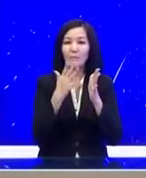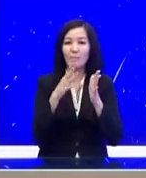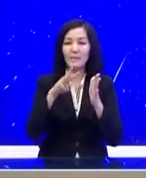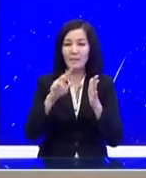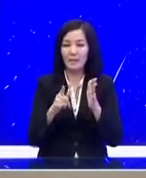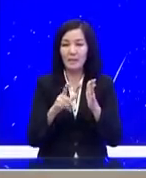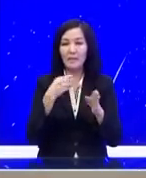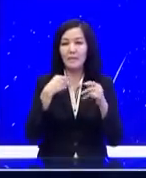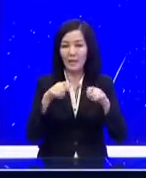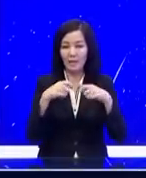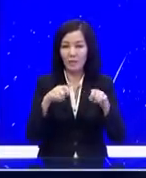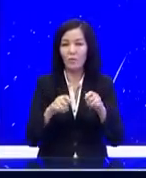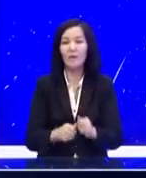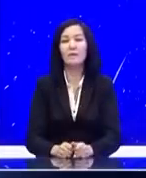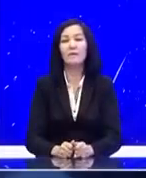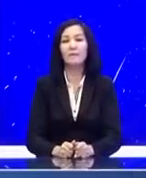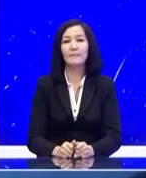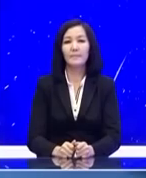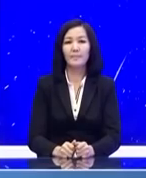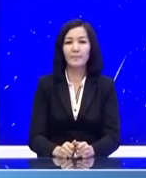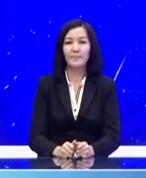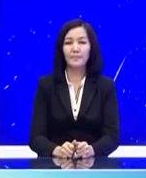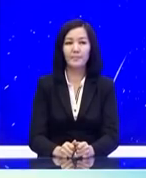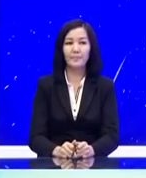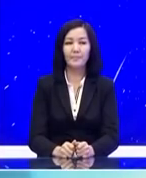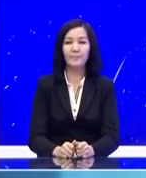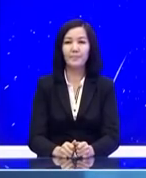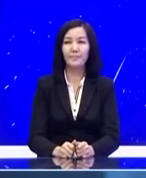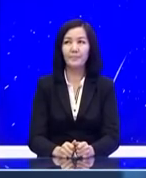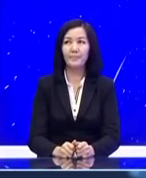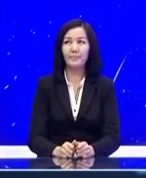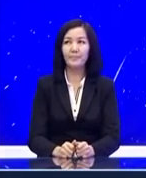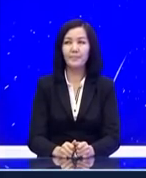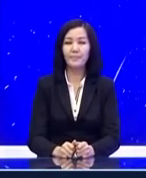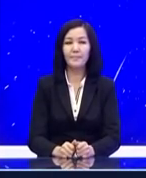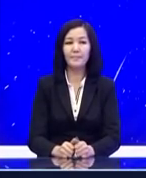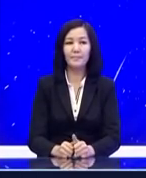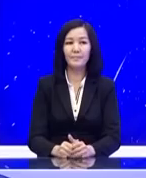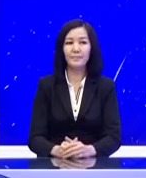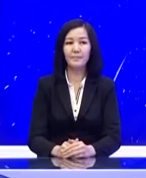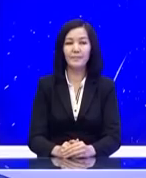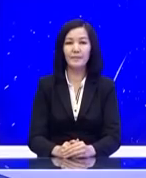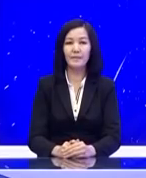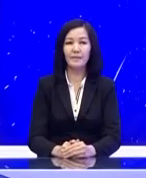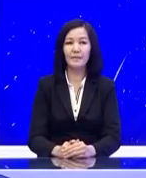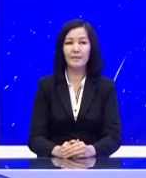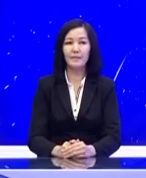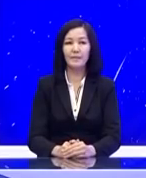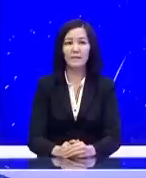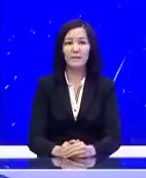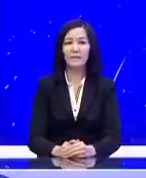теңгеден саудалануда. Кәмшат Мұхамеджан, Жасұлан Шымкенже, жетісу арнасы, Көксу ауданынан.